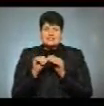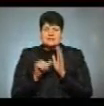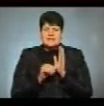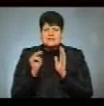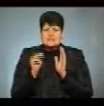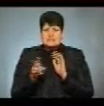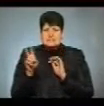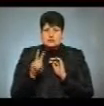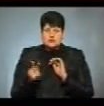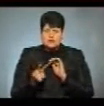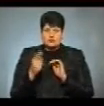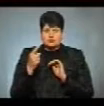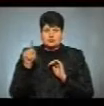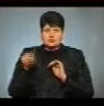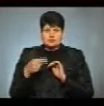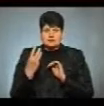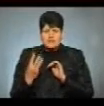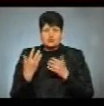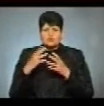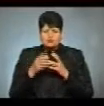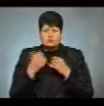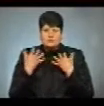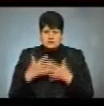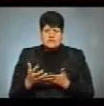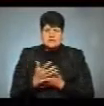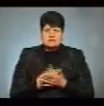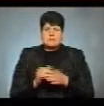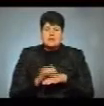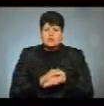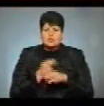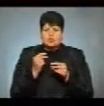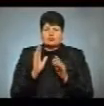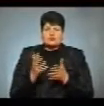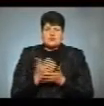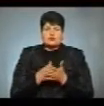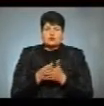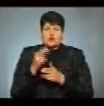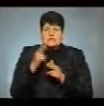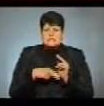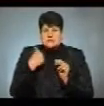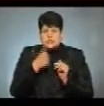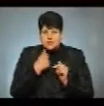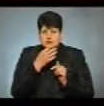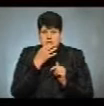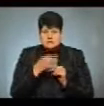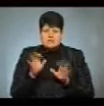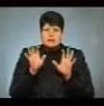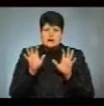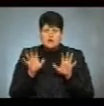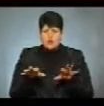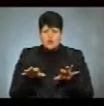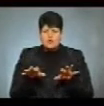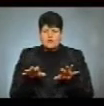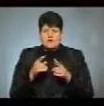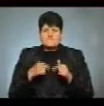тисяч доларів. Третину суми уже зібрали. Благодійні кошти збиратимуть до кінця року, повідомила голова відділу номер 140